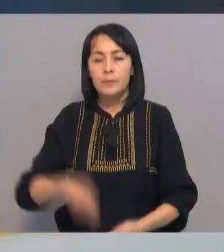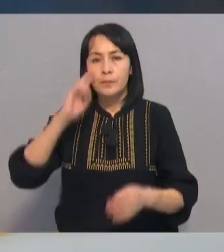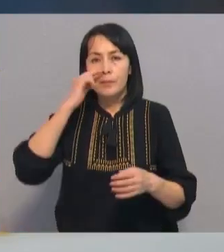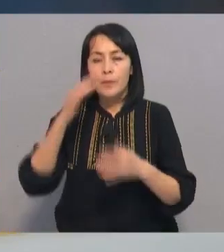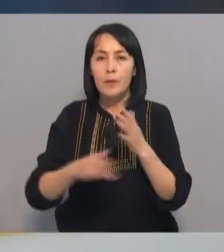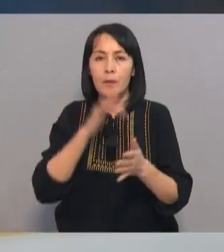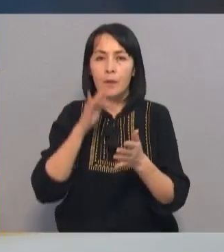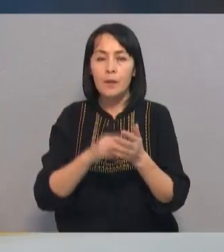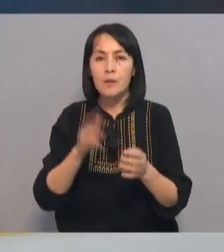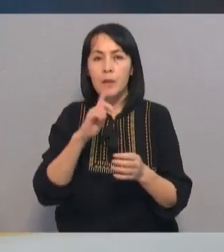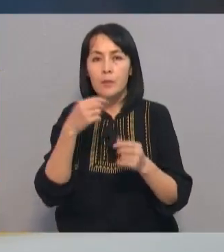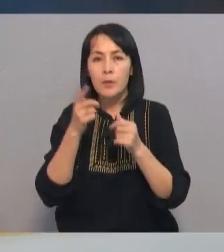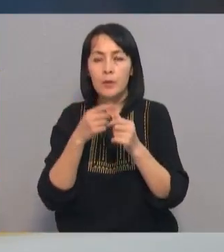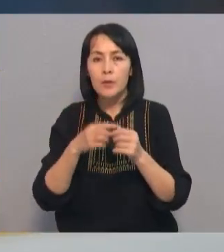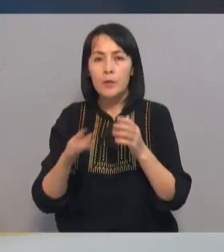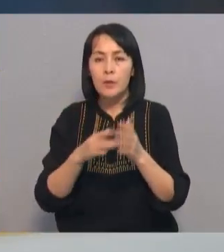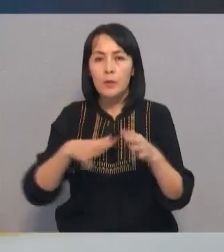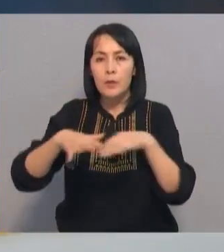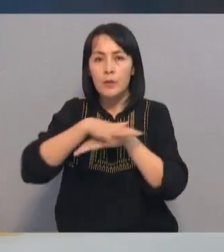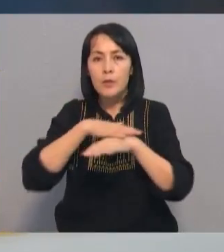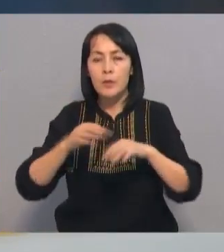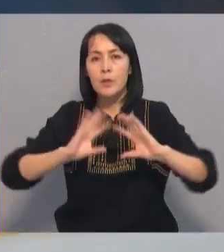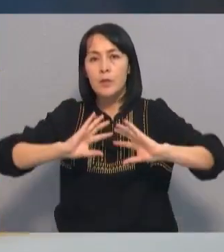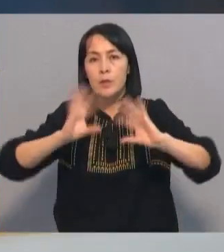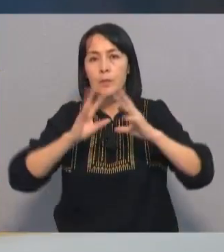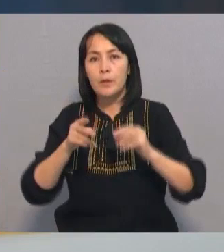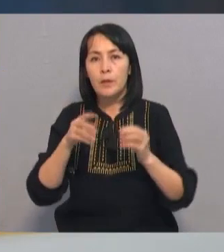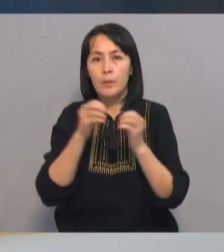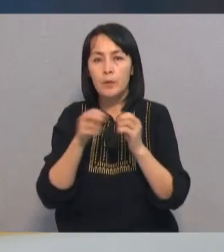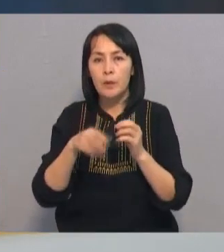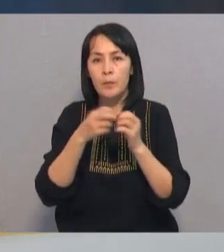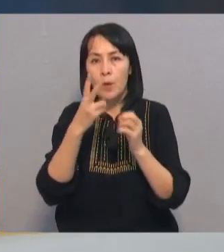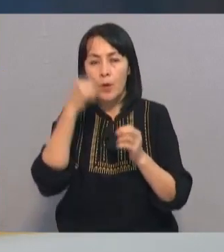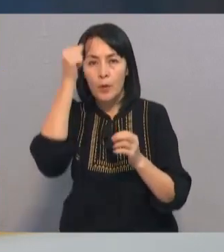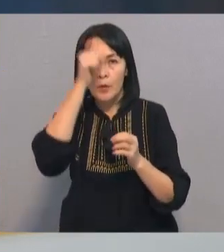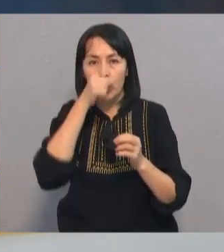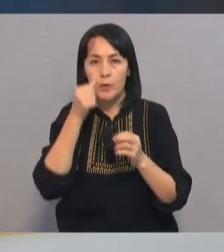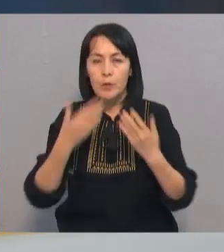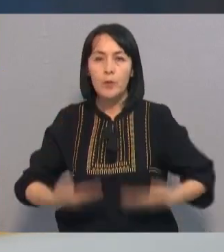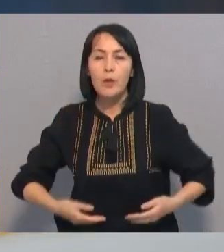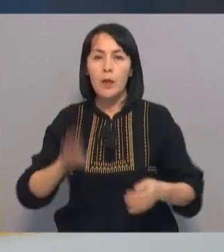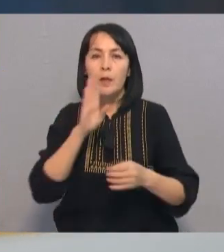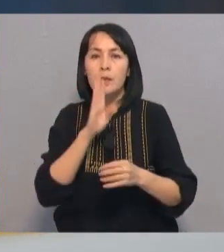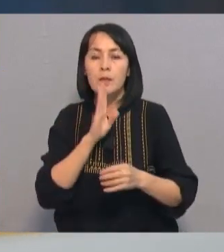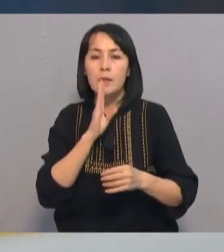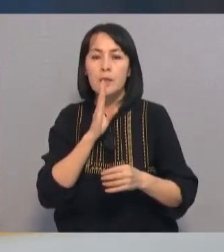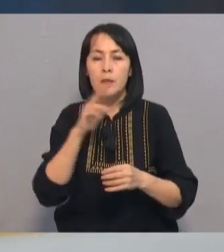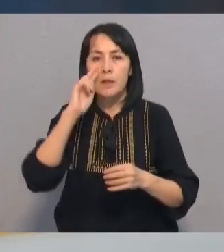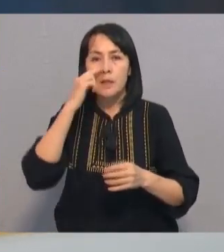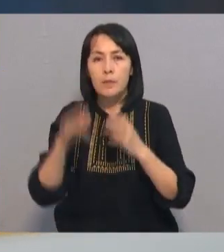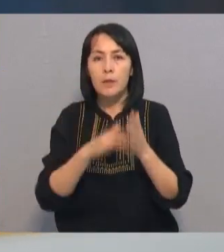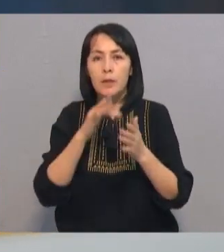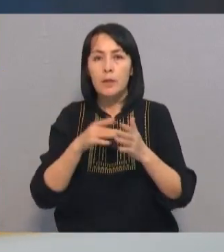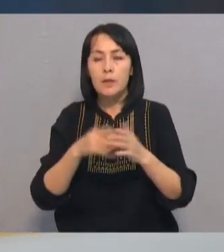Шымкент қаласындағы Қажымұқан атындағы орталық стадионда волейболдан 2010-2011 жылы туылған қыздар арасында Шымкент